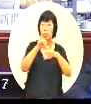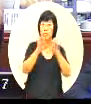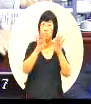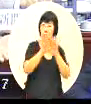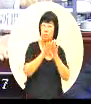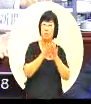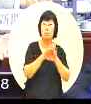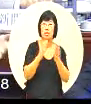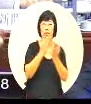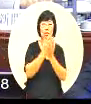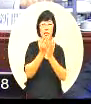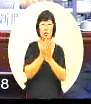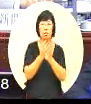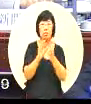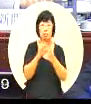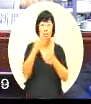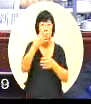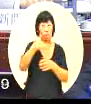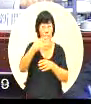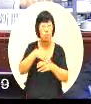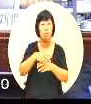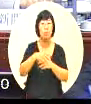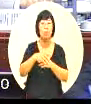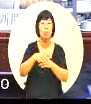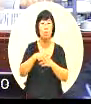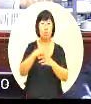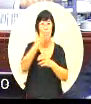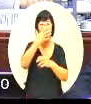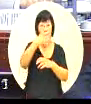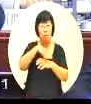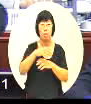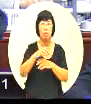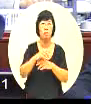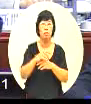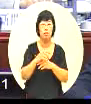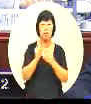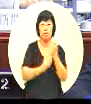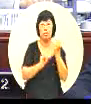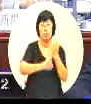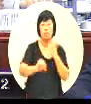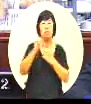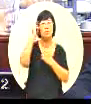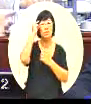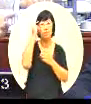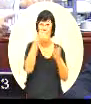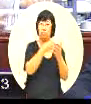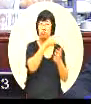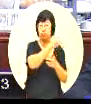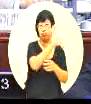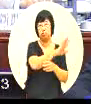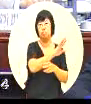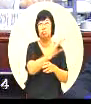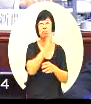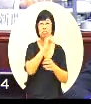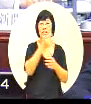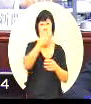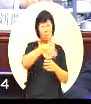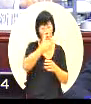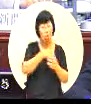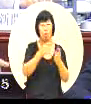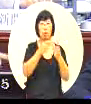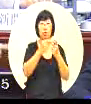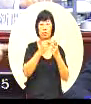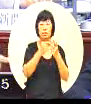题，足侪平湖人乡亲，我囡仔我都敢那要登记伫平湖，我敢那要登记伫金门。 是要到高雄先话的